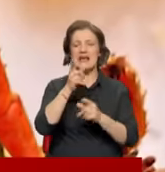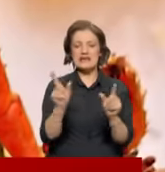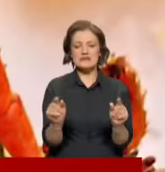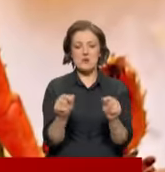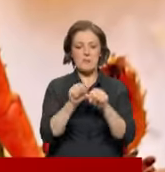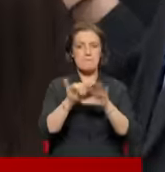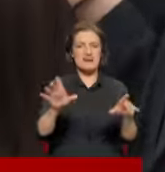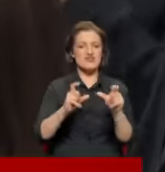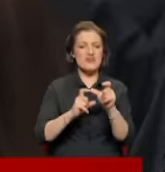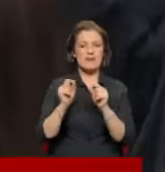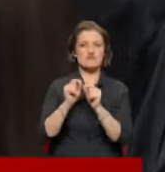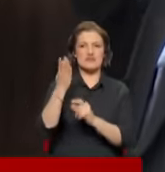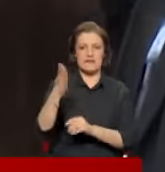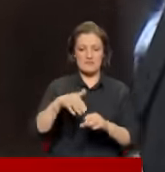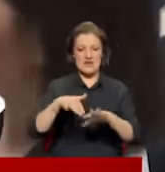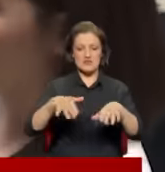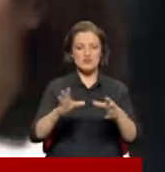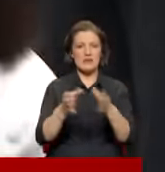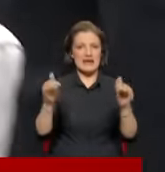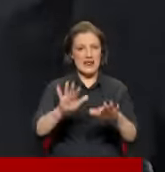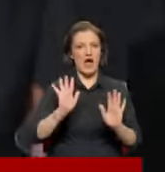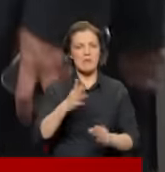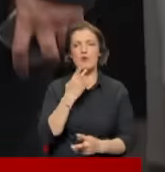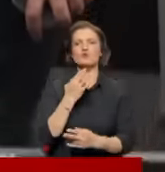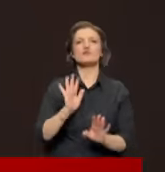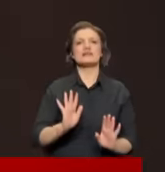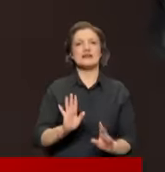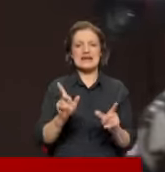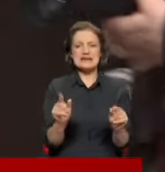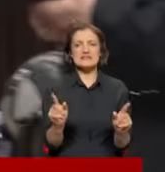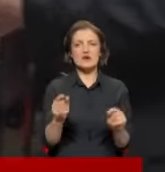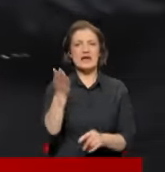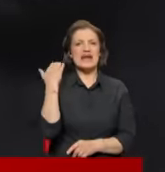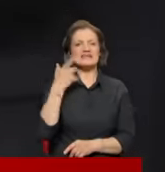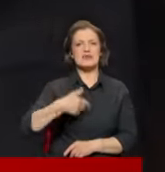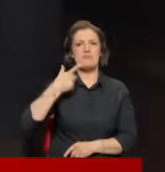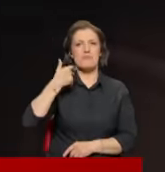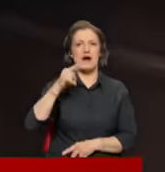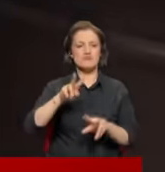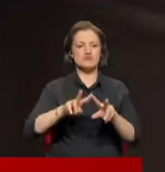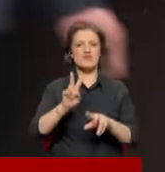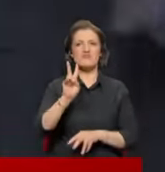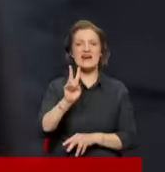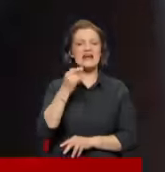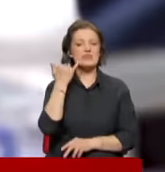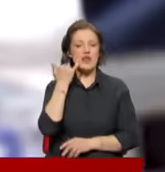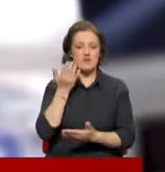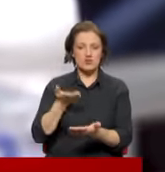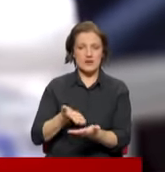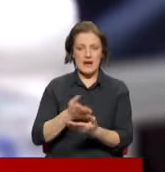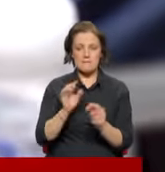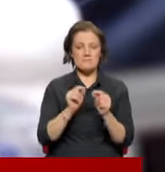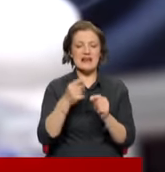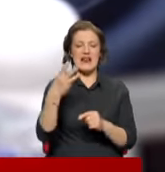Partili Şebnem Bursalı meclis grubuna geldi ama konuşmadı. İstakoz eski bakan AK Partili Mustafa Varank'ın telefonundaydı.